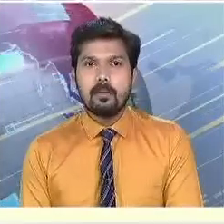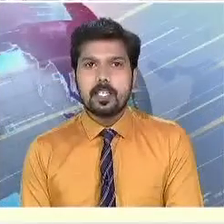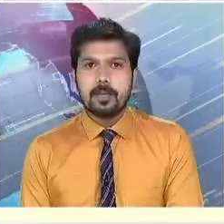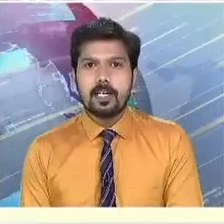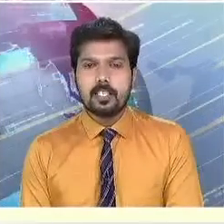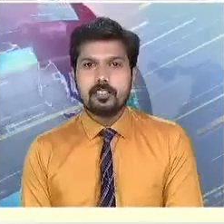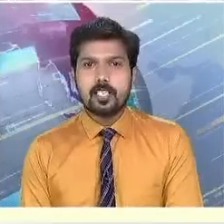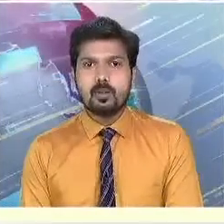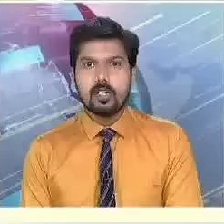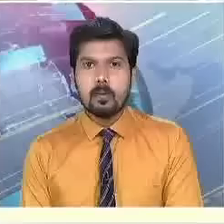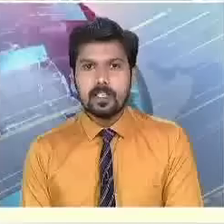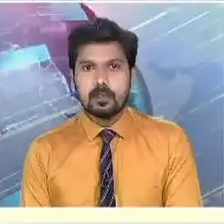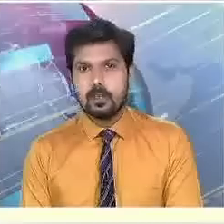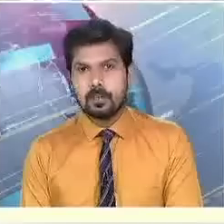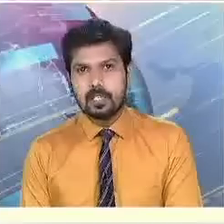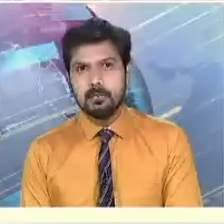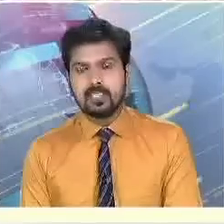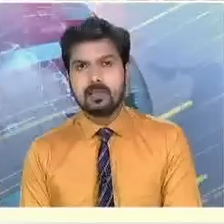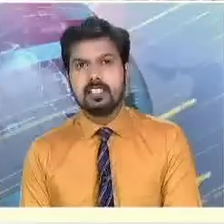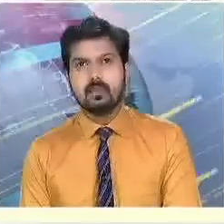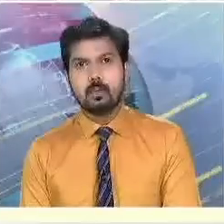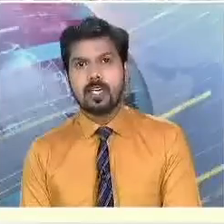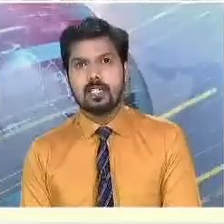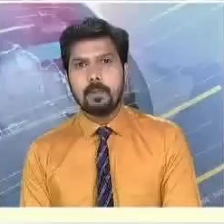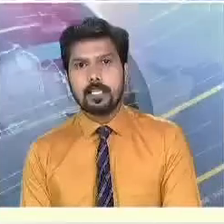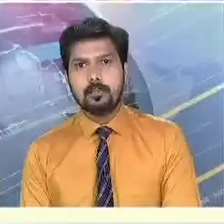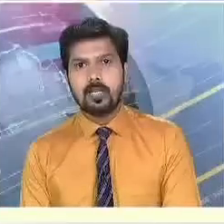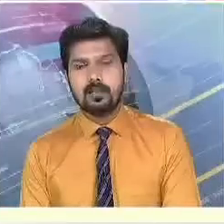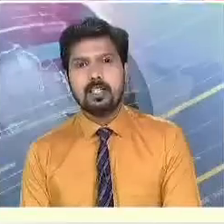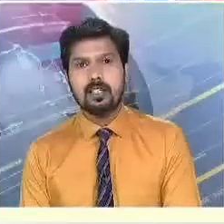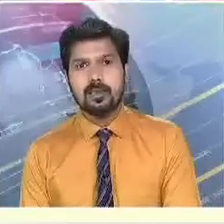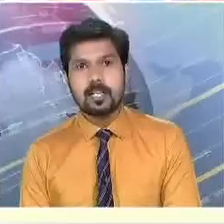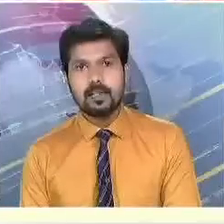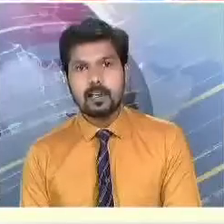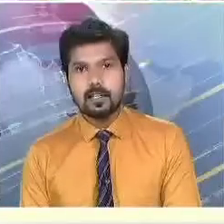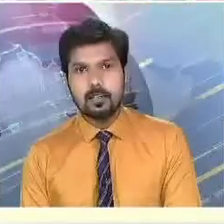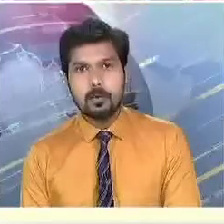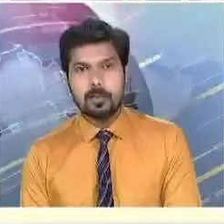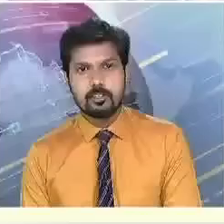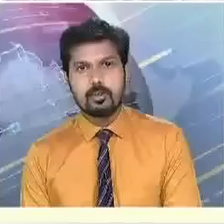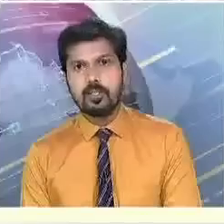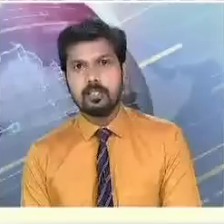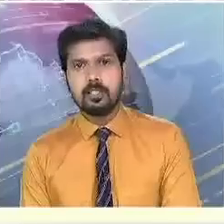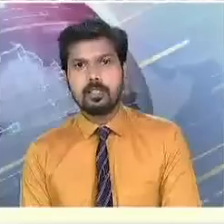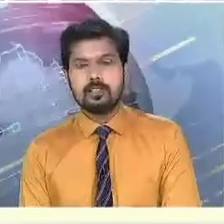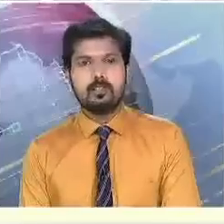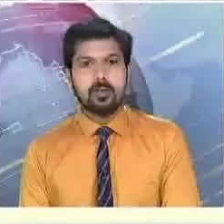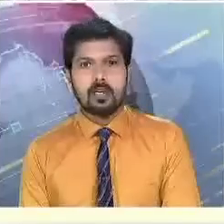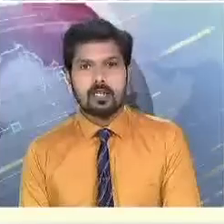இந்திய பாரம்பரியப்படி நெற்றியில் குங்குமம் வைத்துக் கொள்ளும் பழக்கம் சர்வதேச ஒலிம்பியாட்டில் பங்கேற்றுள்ள வெளிநாட்டு வீரர் வீராங்கனையிடமும் பற்றிக்